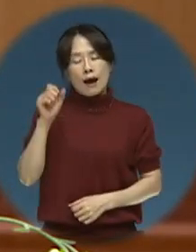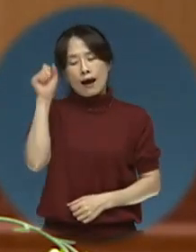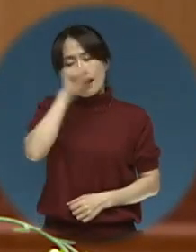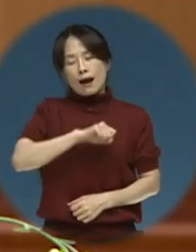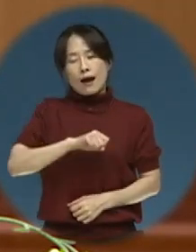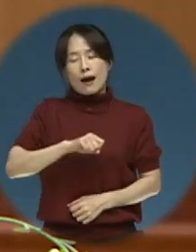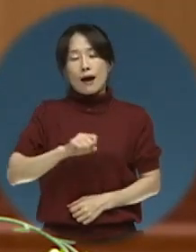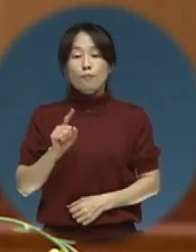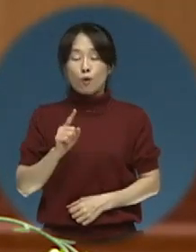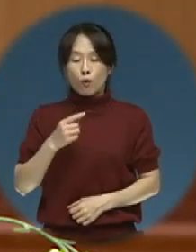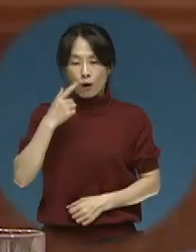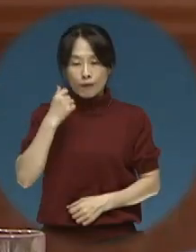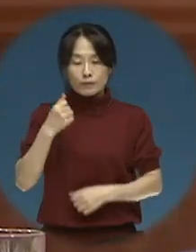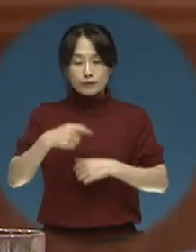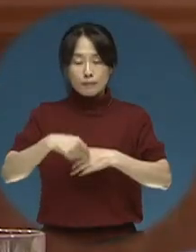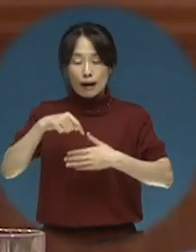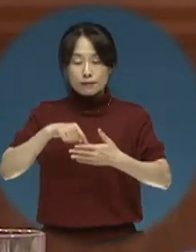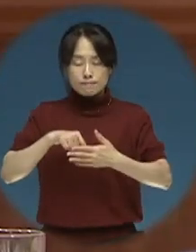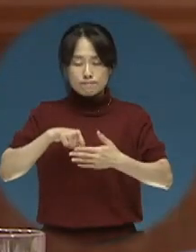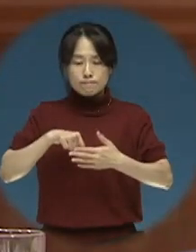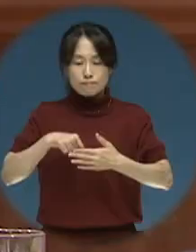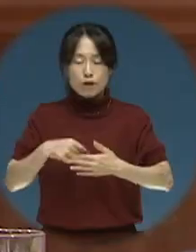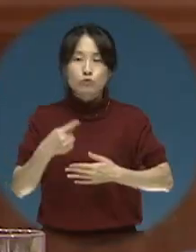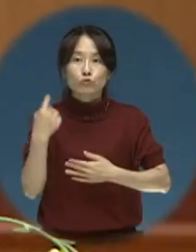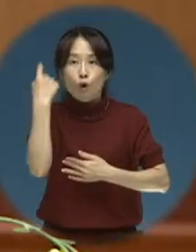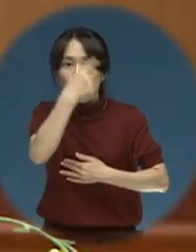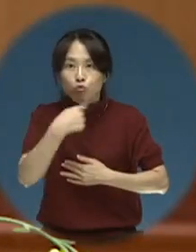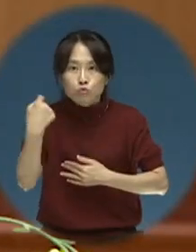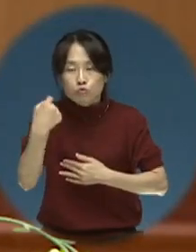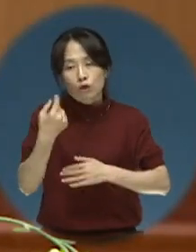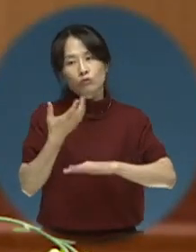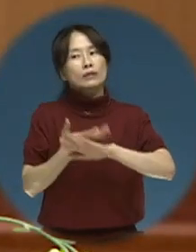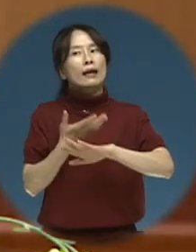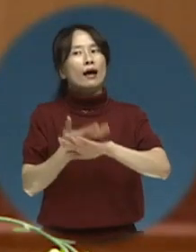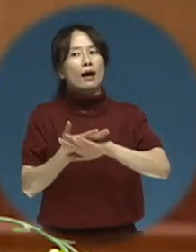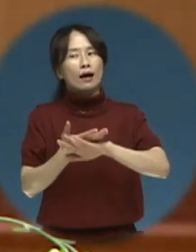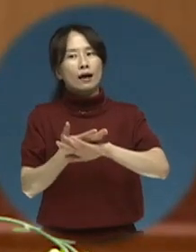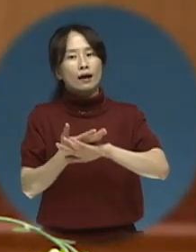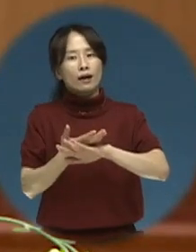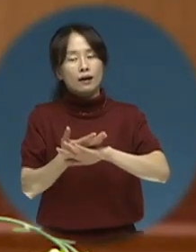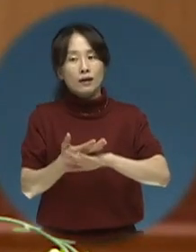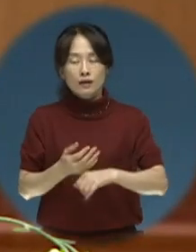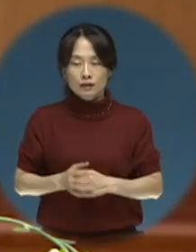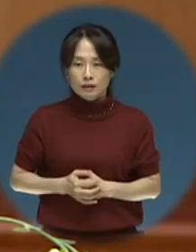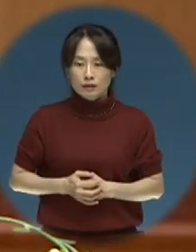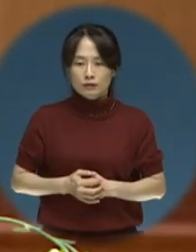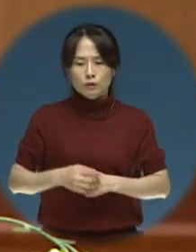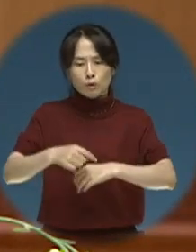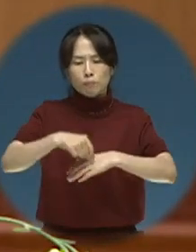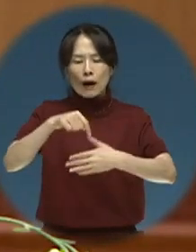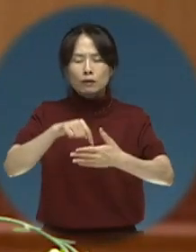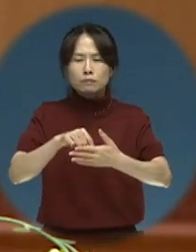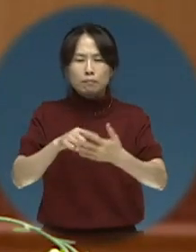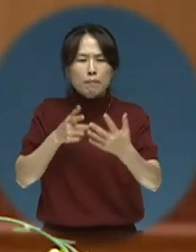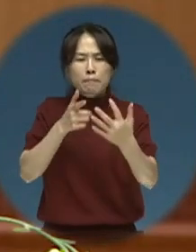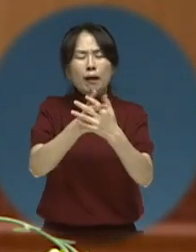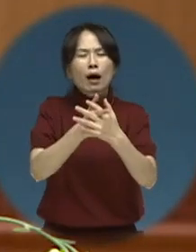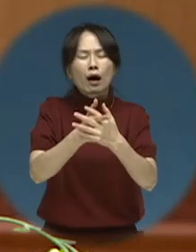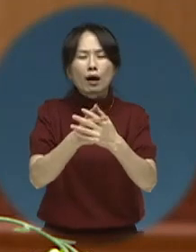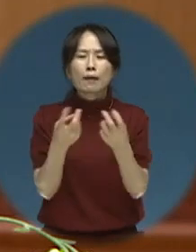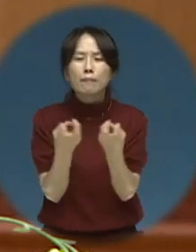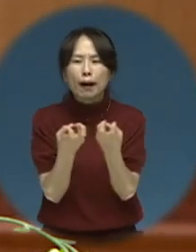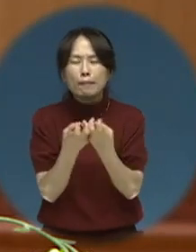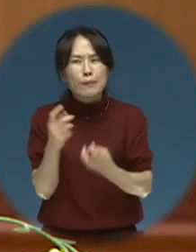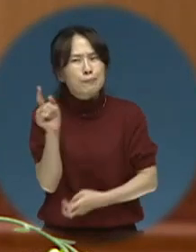거구나. 이걸 이제 생각하게 된 거죠. 예, 예. 그럼 어떻게 하면 사람 마음을 볼 수 있을까? 그 생각을 했었어요. 네,